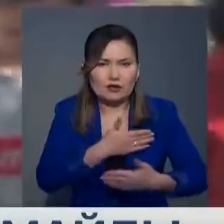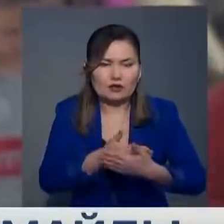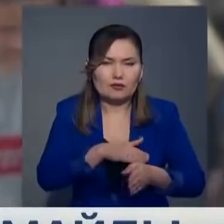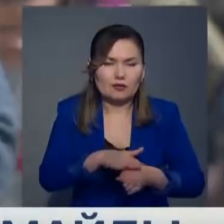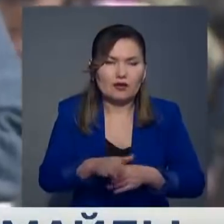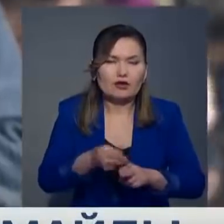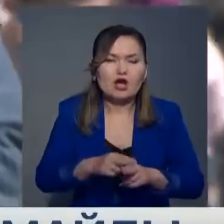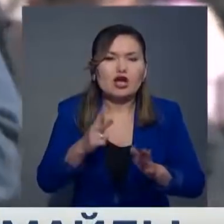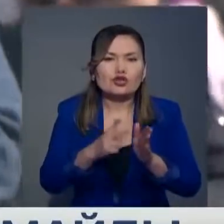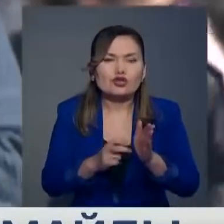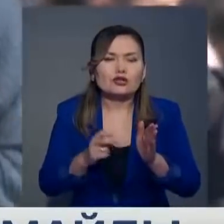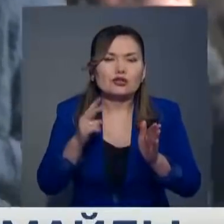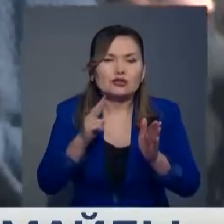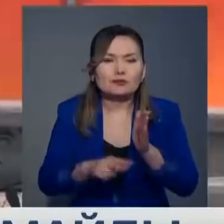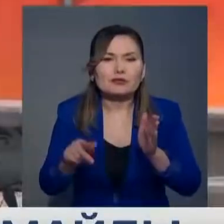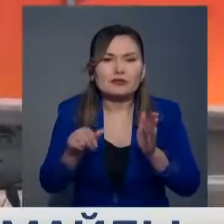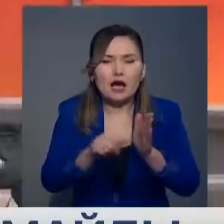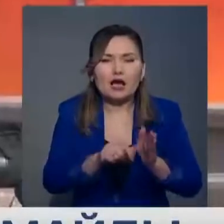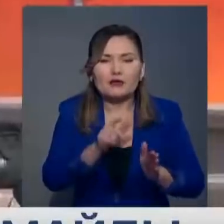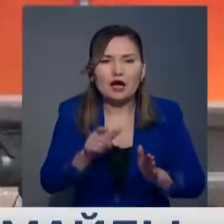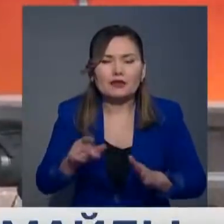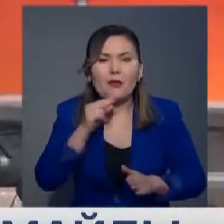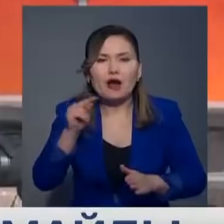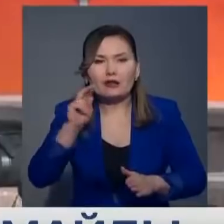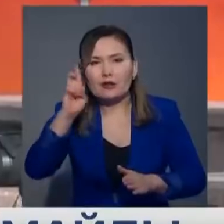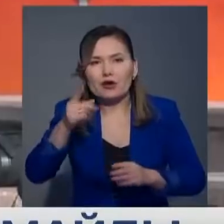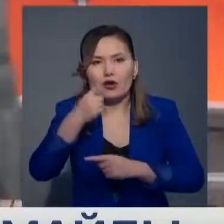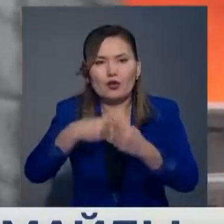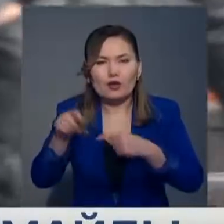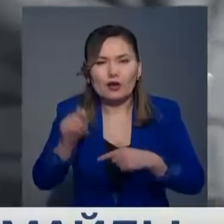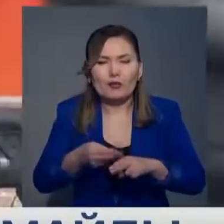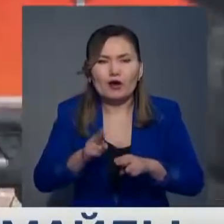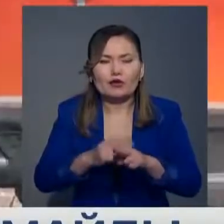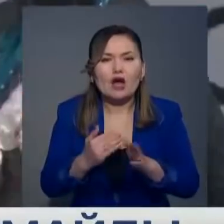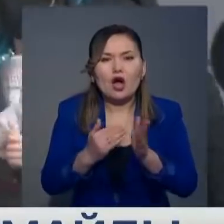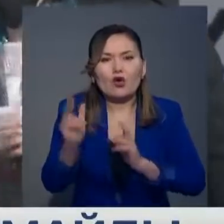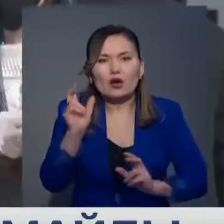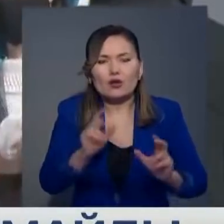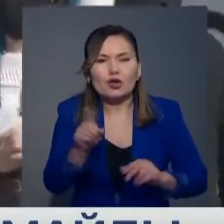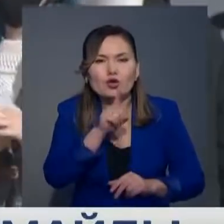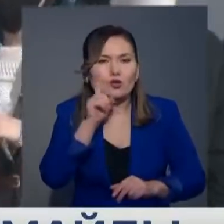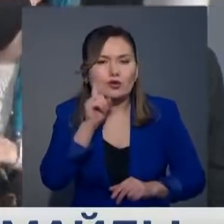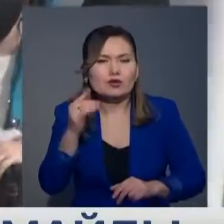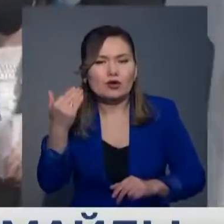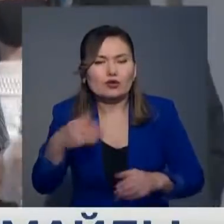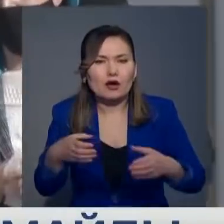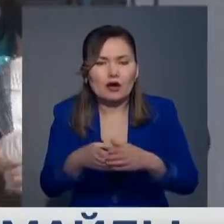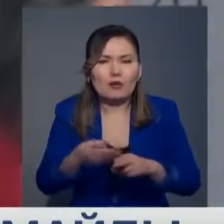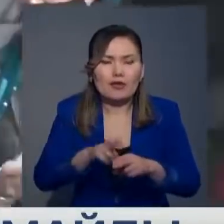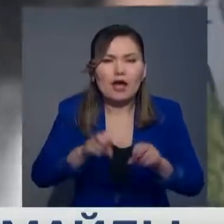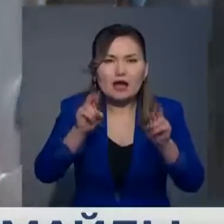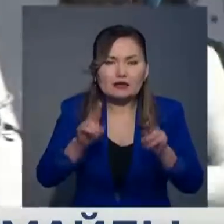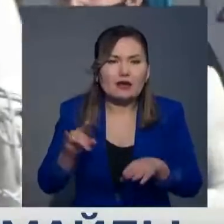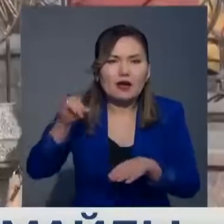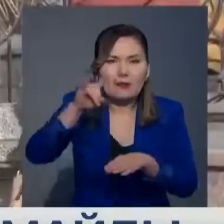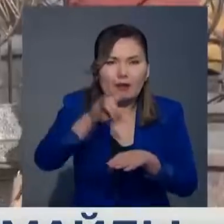Қырғызстанның 876 азаматы Қытайдан еліне оралды. Басым көпшілігі жоғары оқу орындарының студенттері. Оларды арнайы